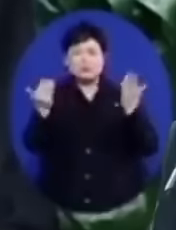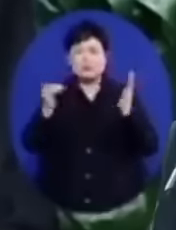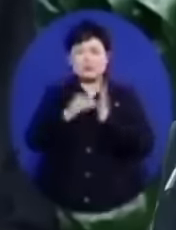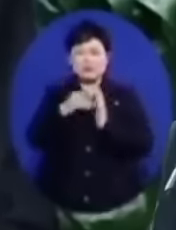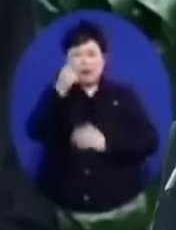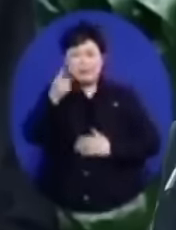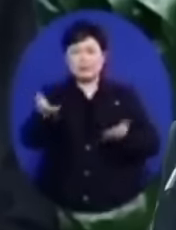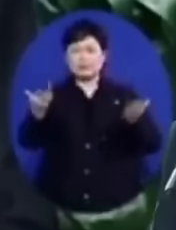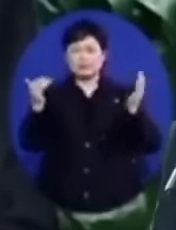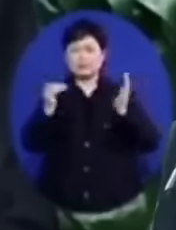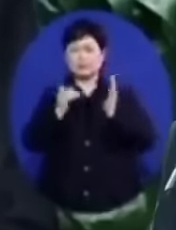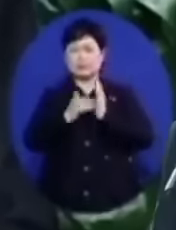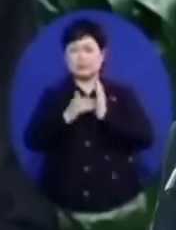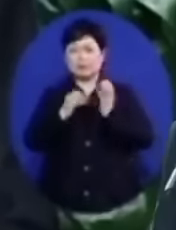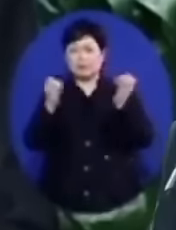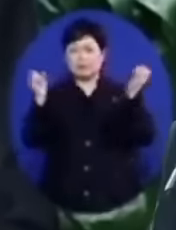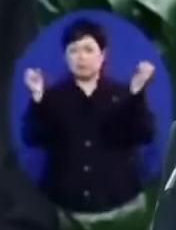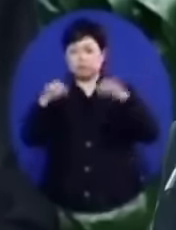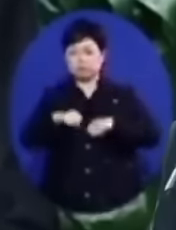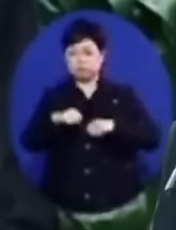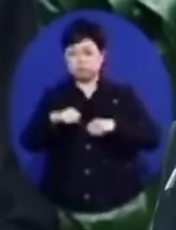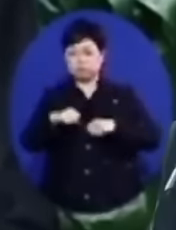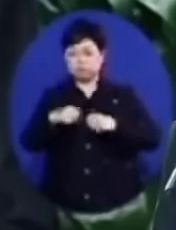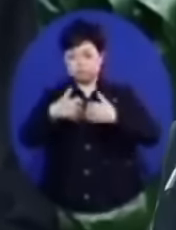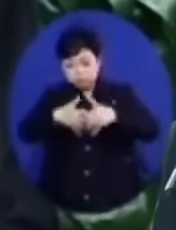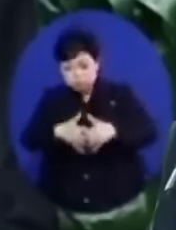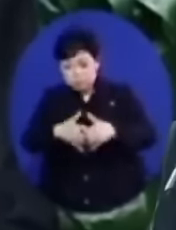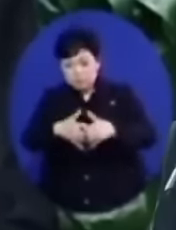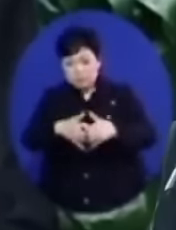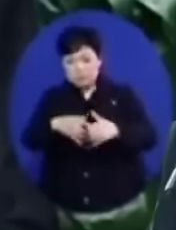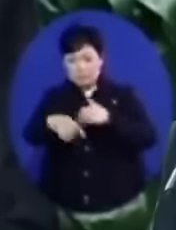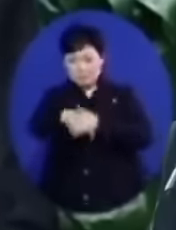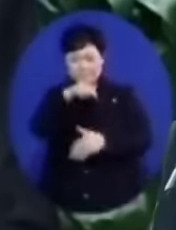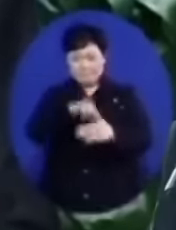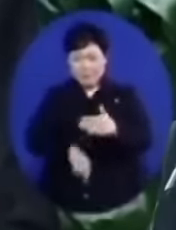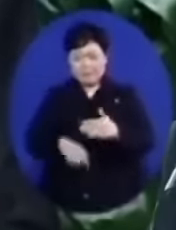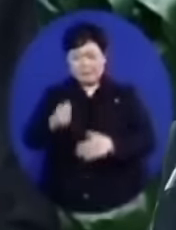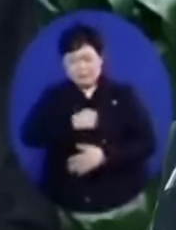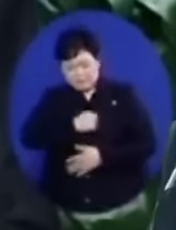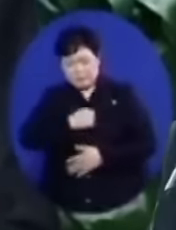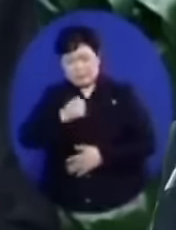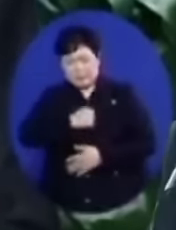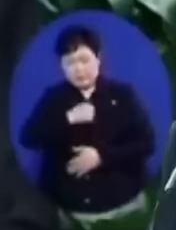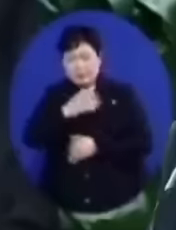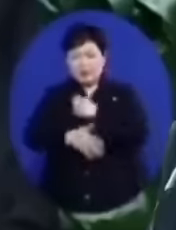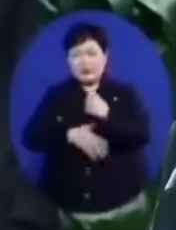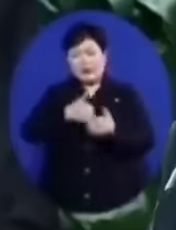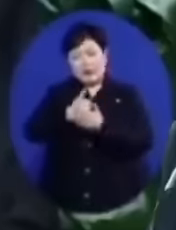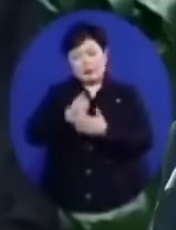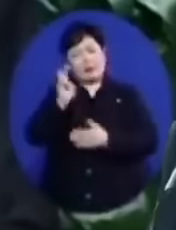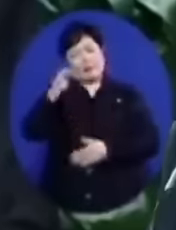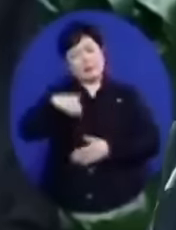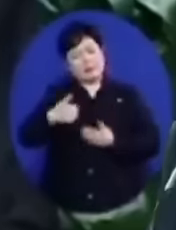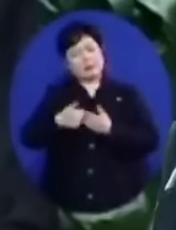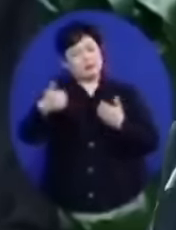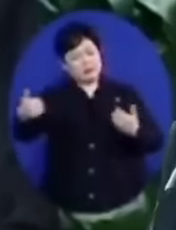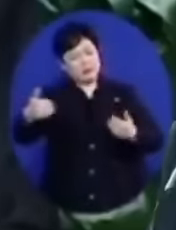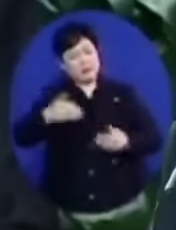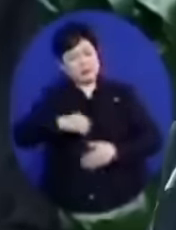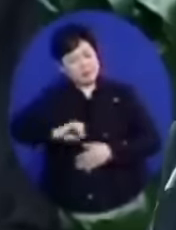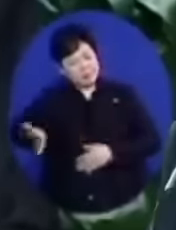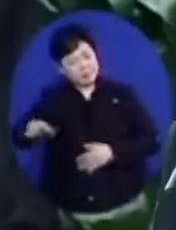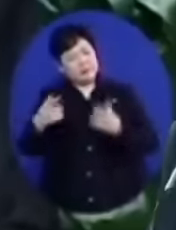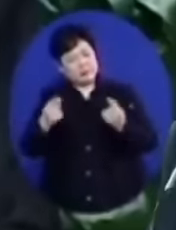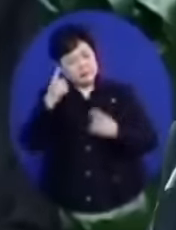지나도 아무 대답이 없었습니다. 굉장히 마음에 답답하고 하나님이 나를 떠나셨는가 버렸었는가 그런 생각이